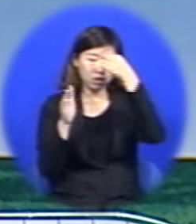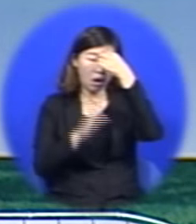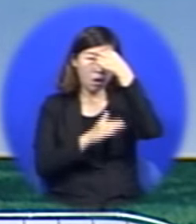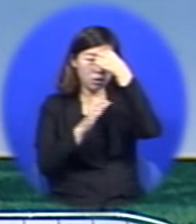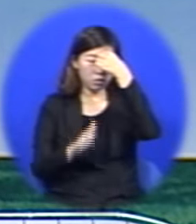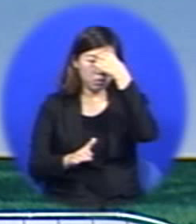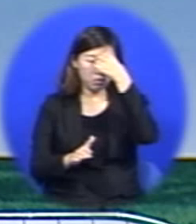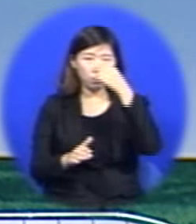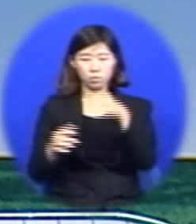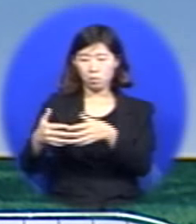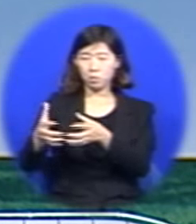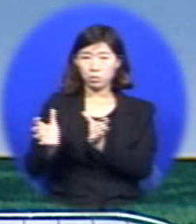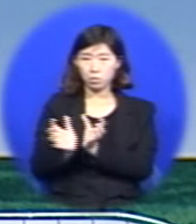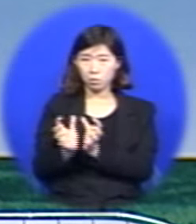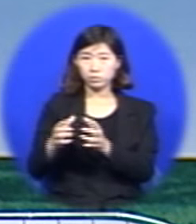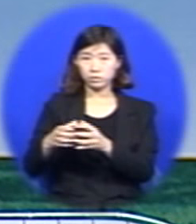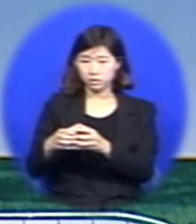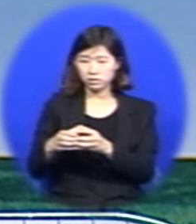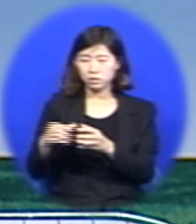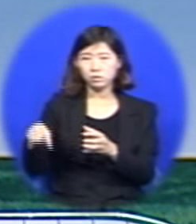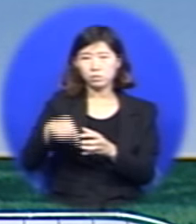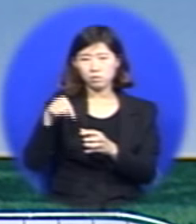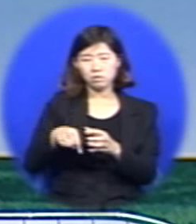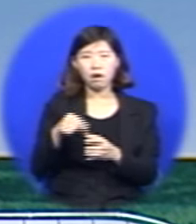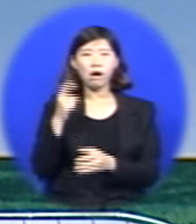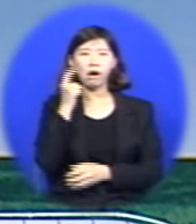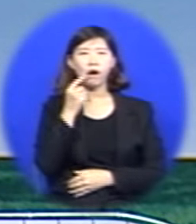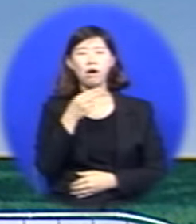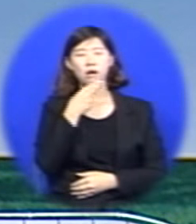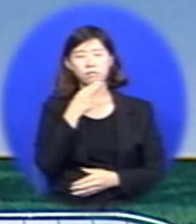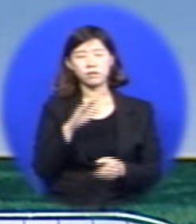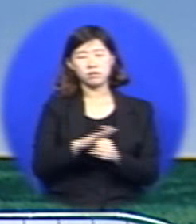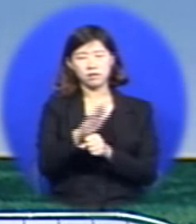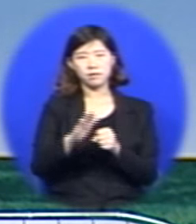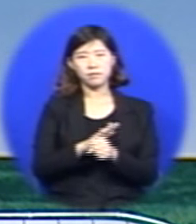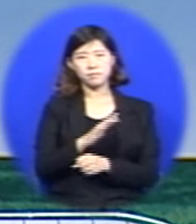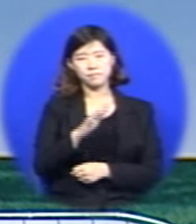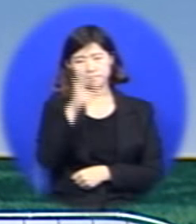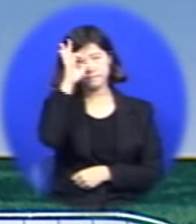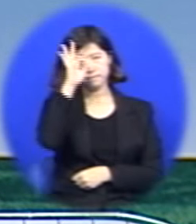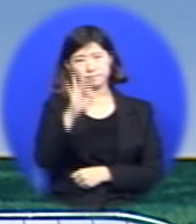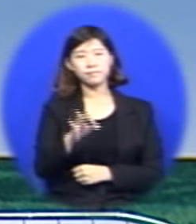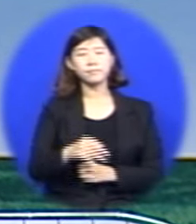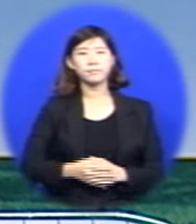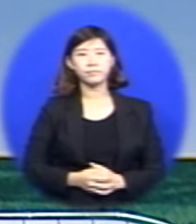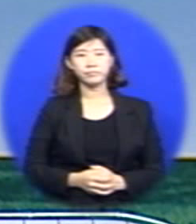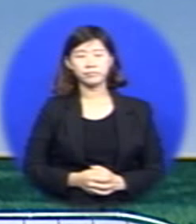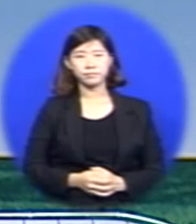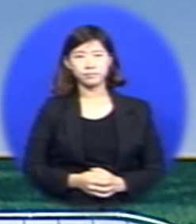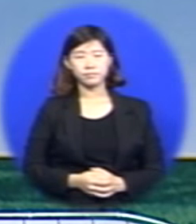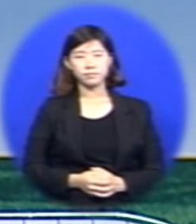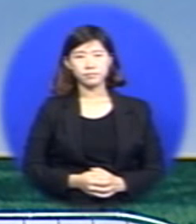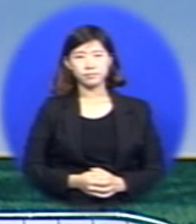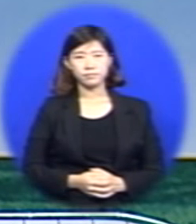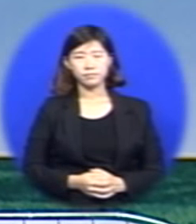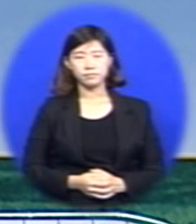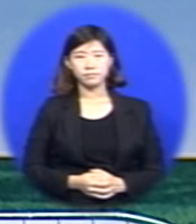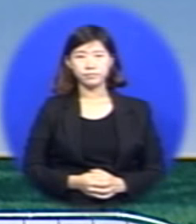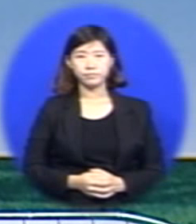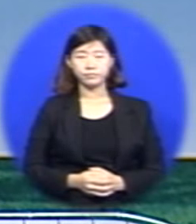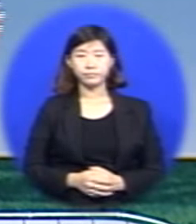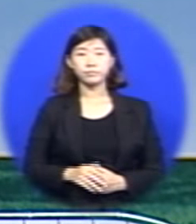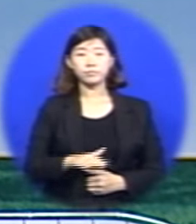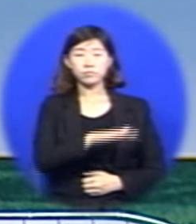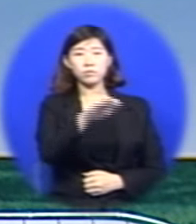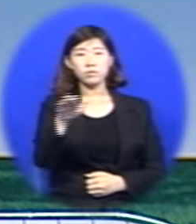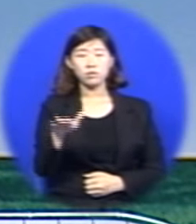거짓 없는 사랑을 하시고 악을 미워하고 선으로 악을 이기는 삶을 사는 성도들